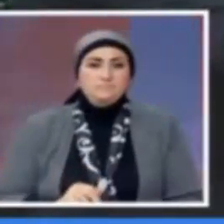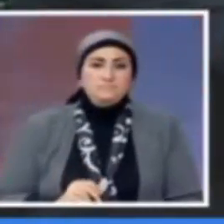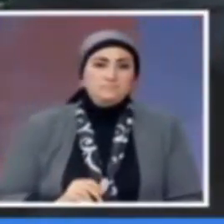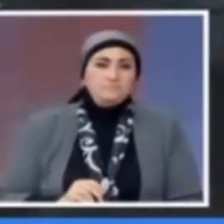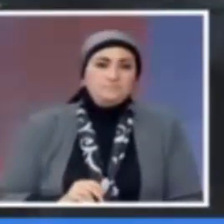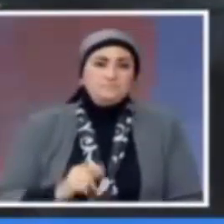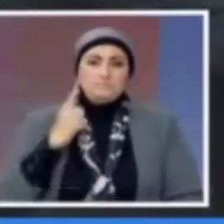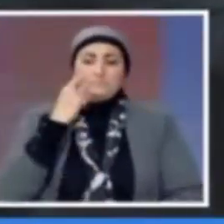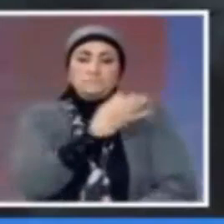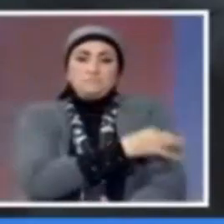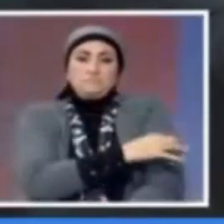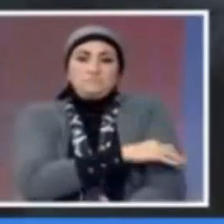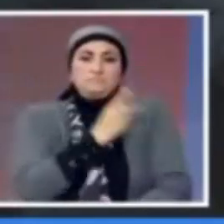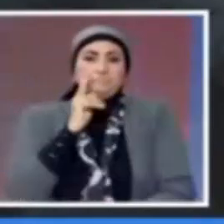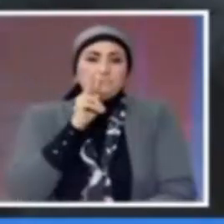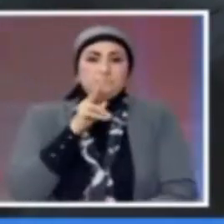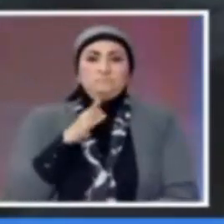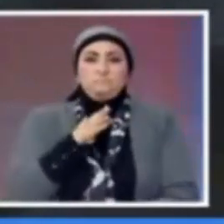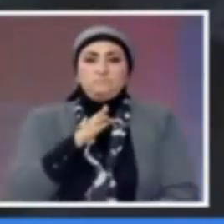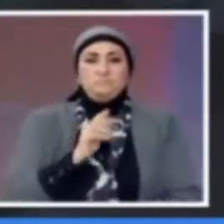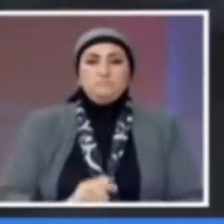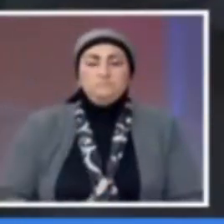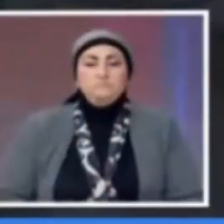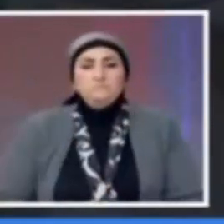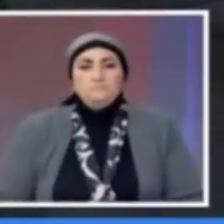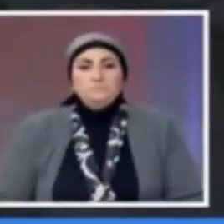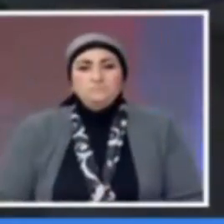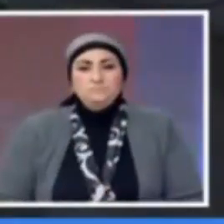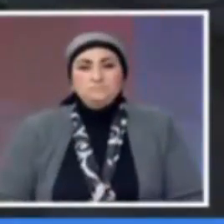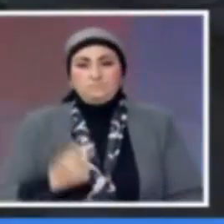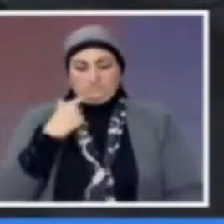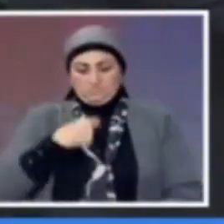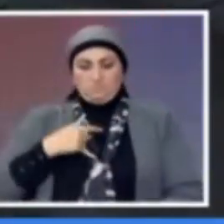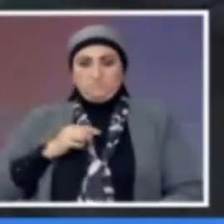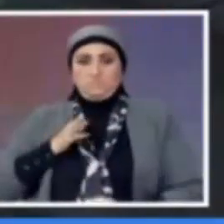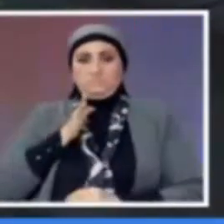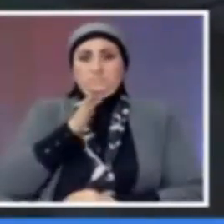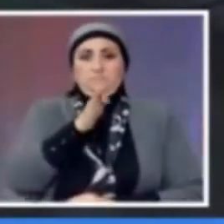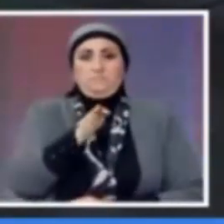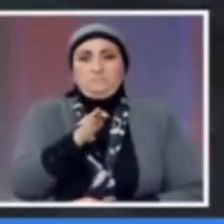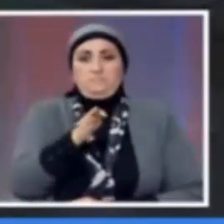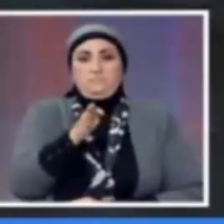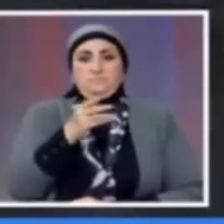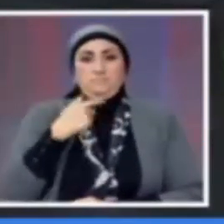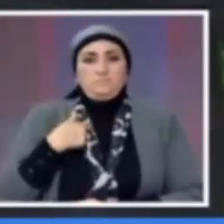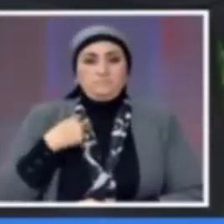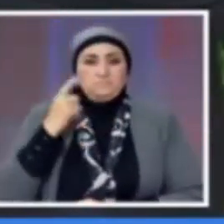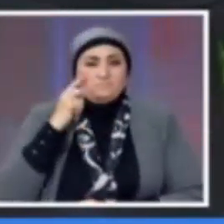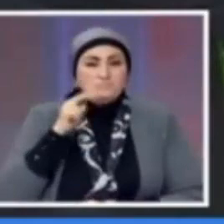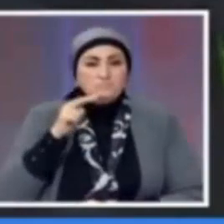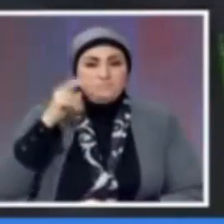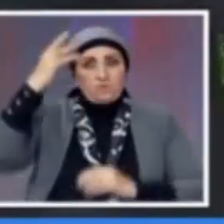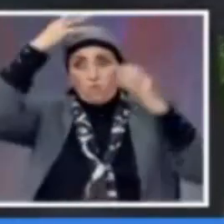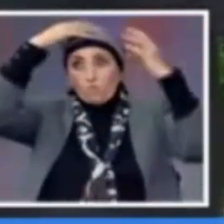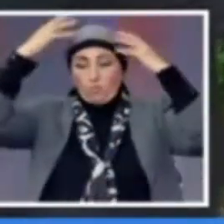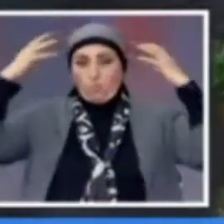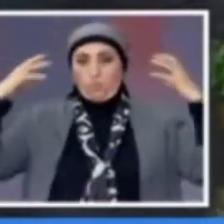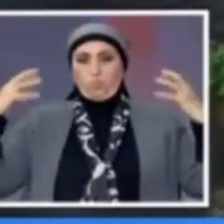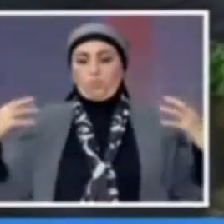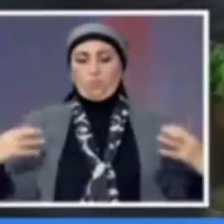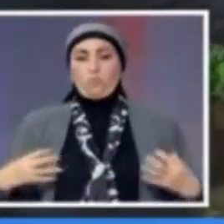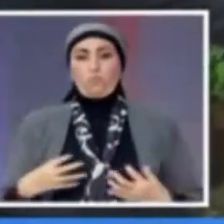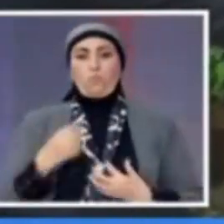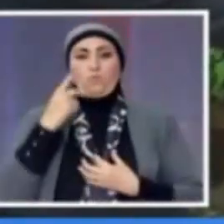للحساسات، مجرد ان الشخص يدخل بتبدا تتعقم راسي وجانبي وكله، فممكن حضرتك هتشوف